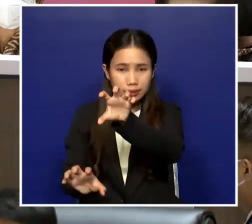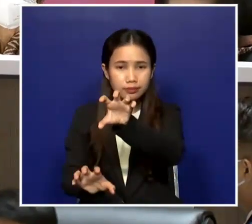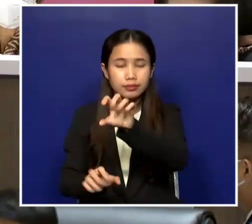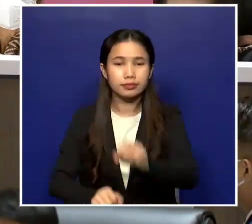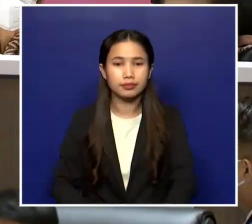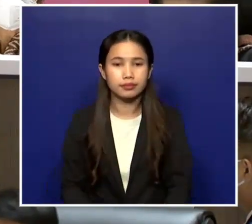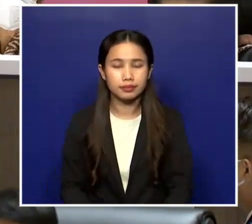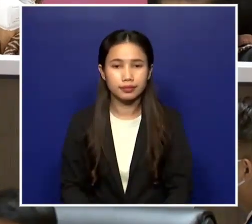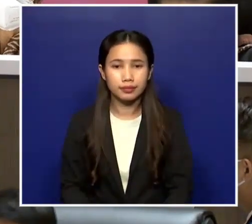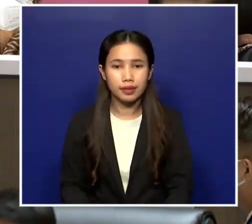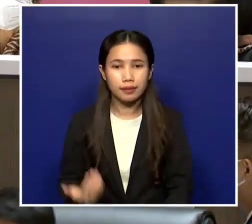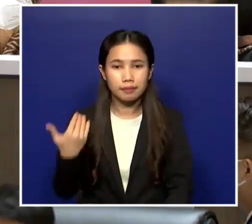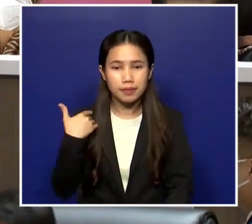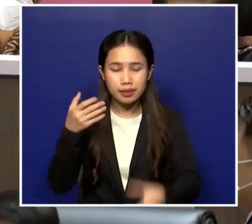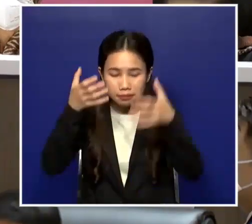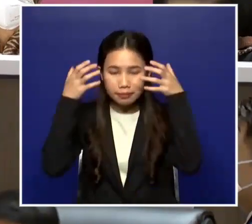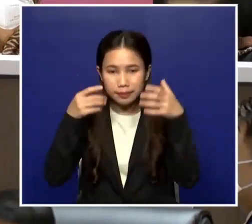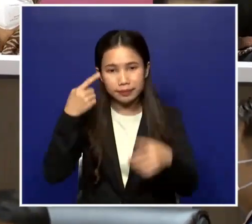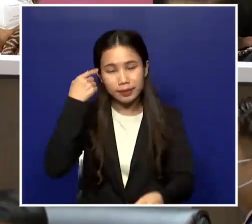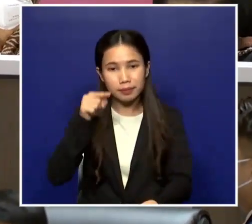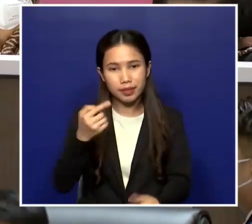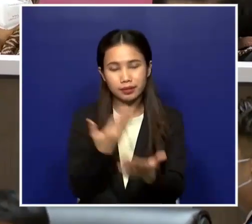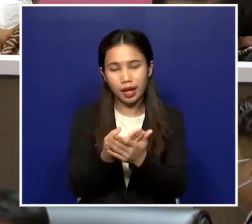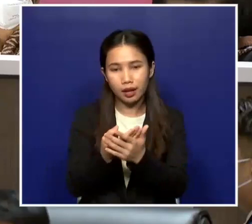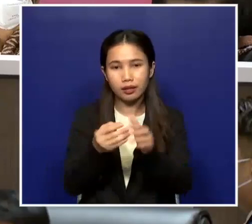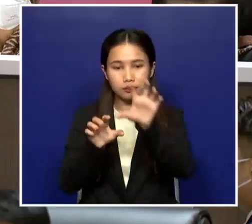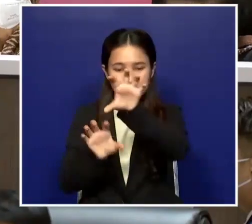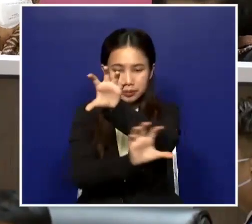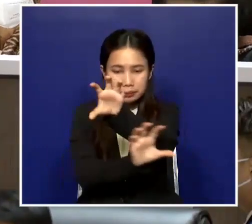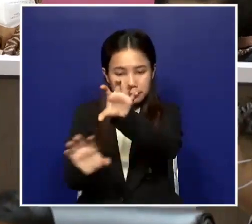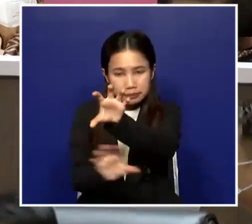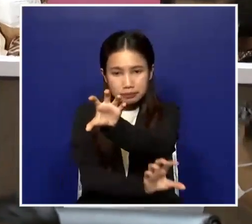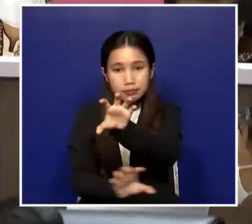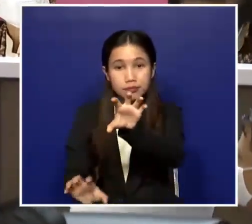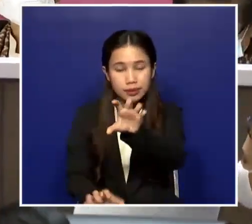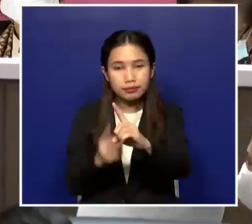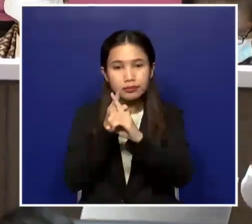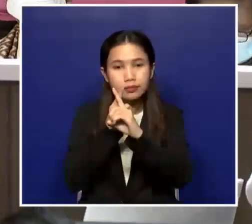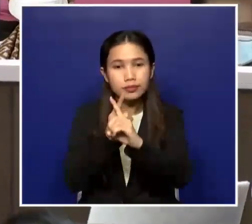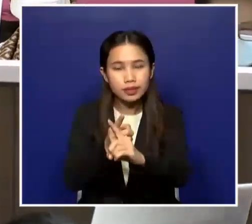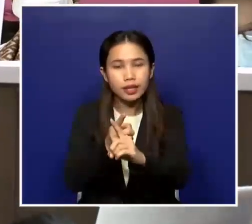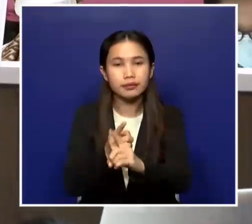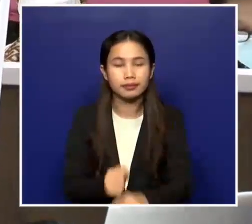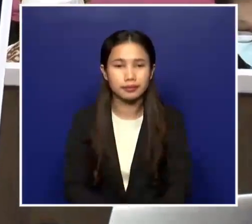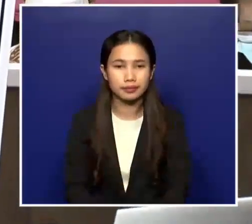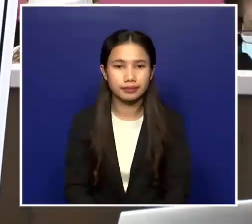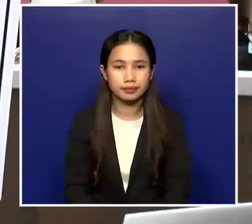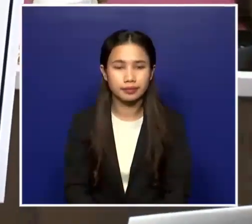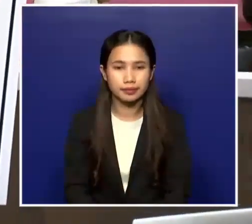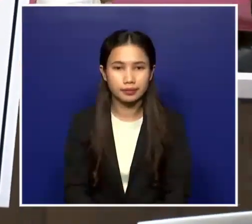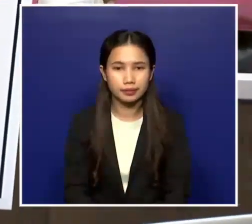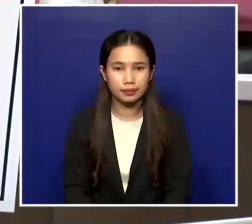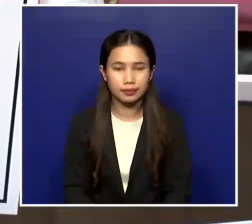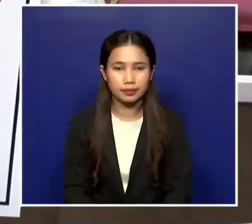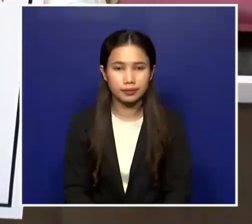ที่ดำๆเนี่ยเห็นไหมครับนี่แหละครับเงินที่มันส่งมาเนี่ยมันเป็นทางเรียกว่าเขาเรียกว่าโพยกวนนะเป็นท